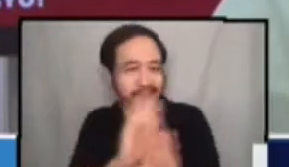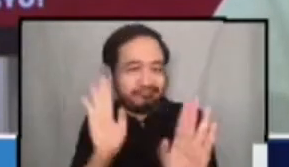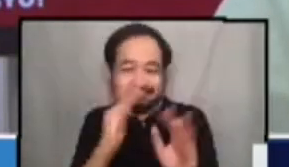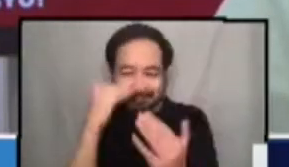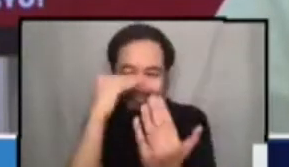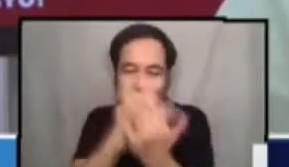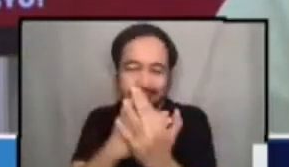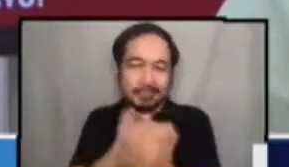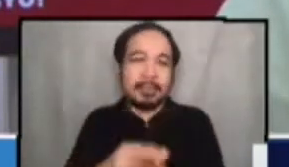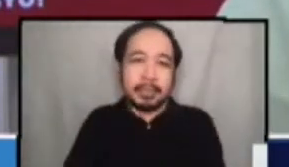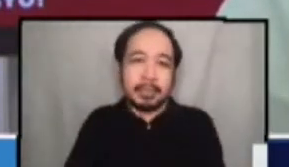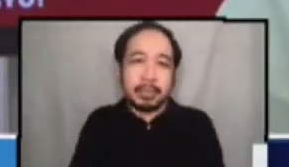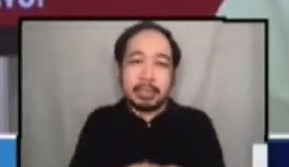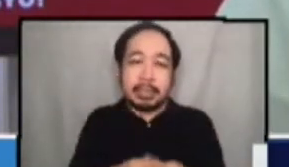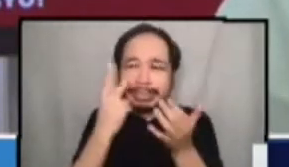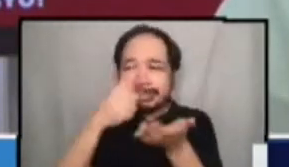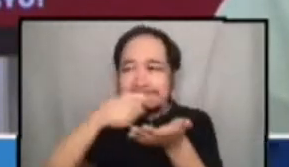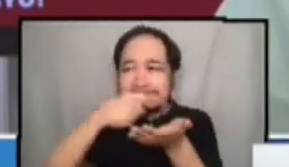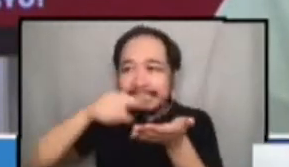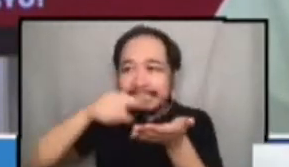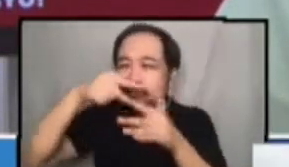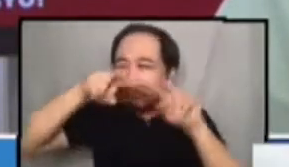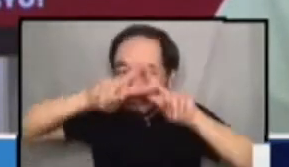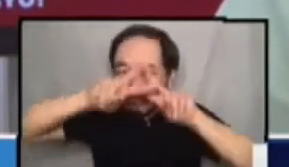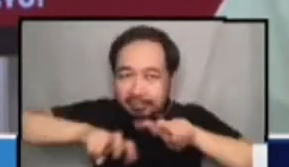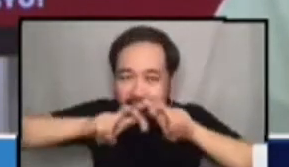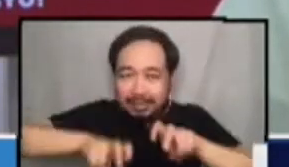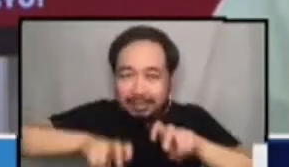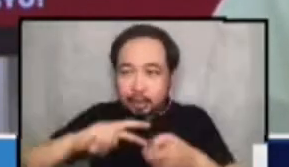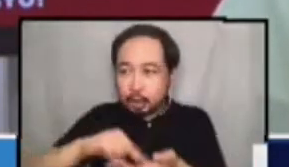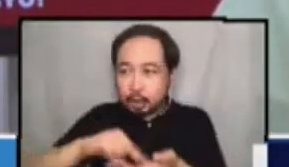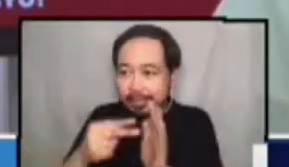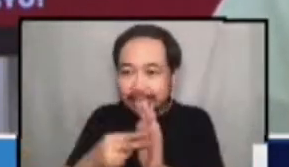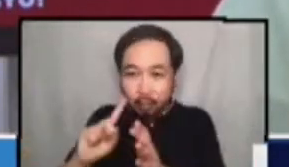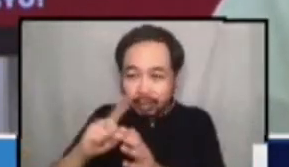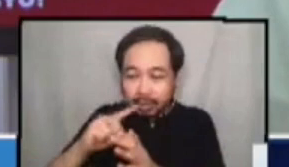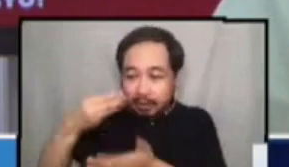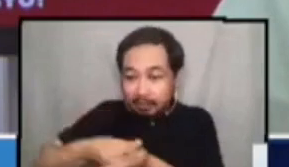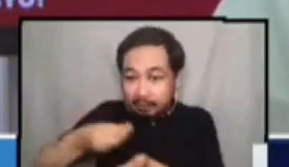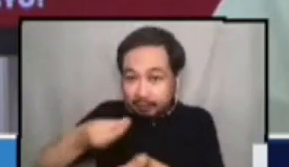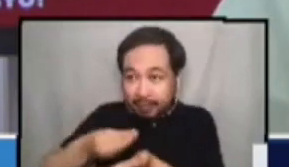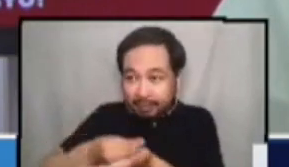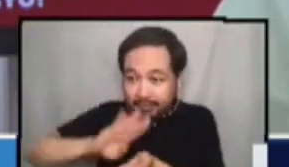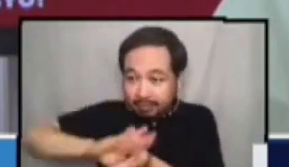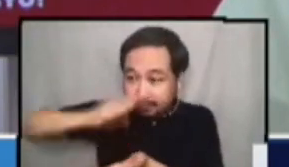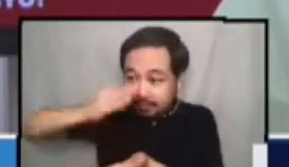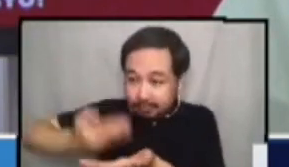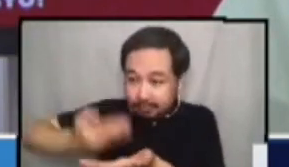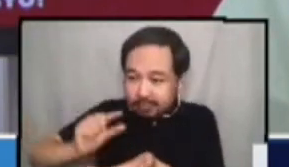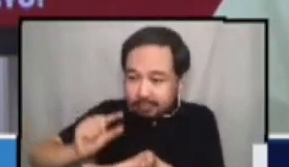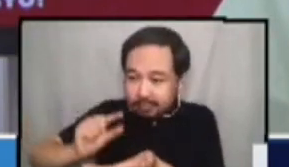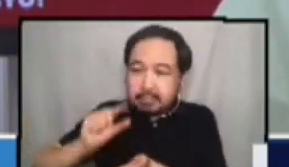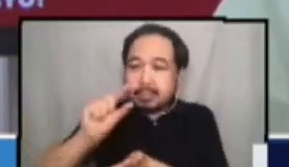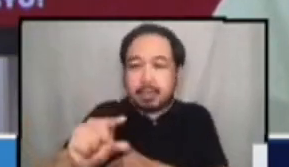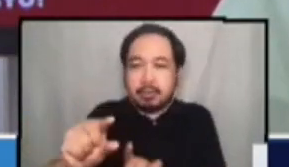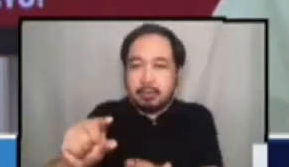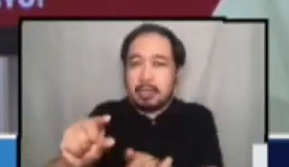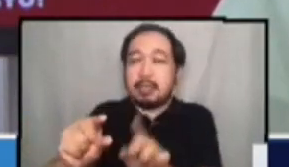po, noong First Trans ay sa kagustuhan nating maging maayos at maipahatid ang mga serbisyong